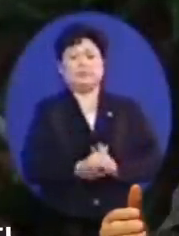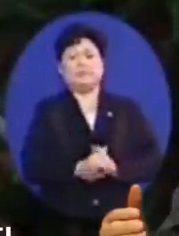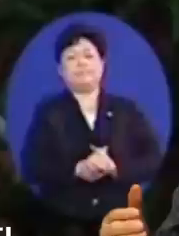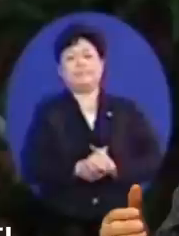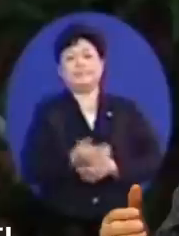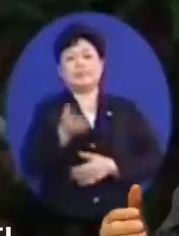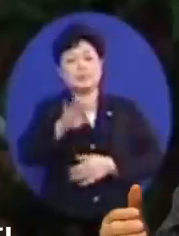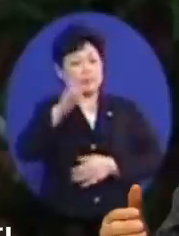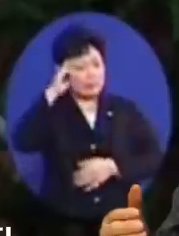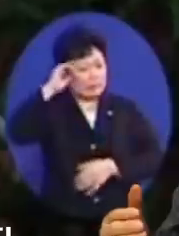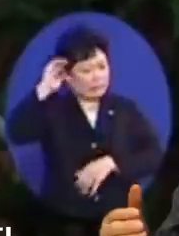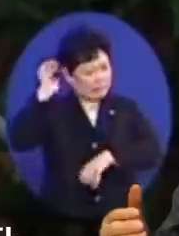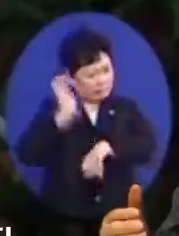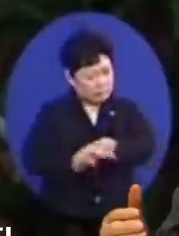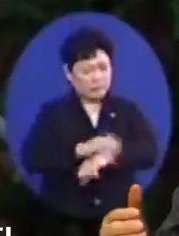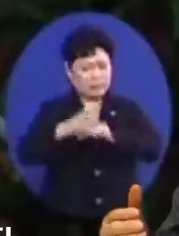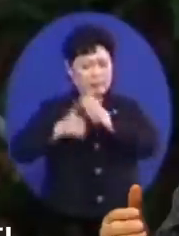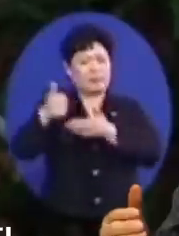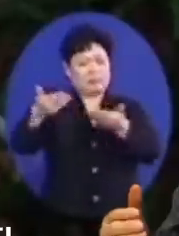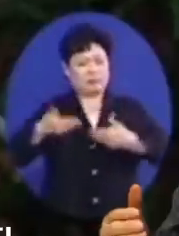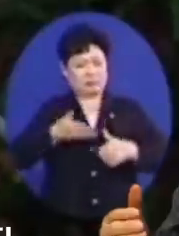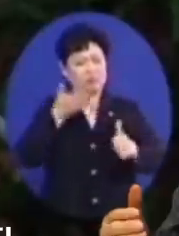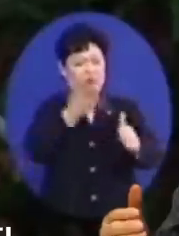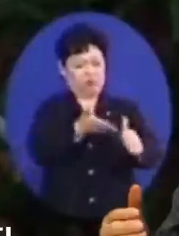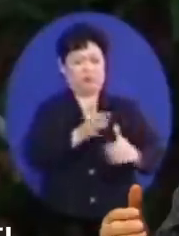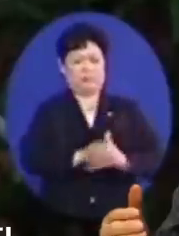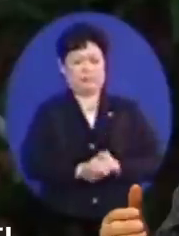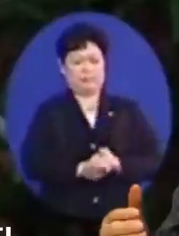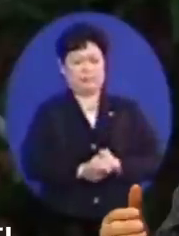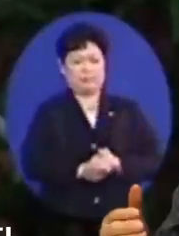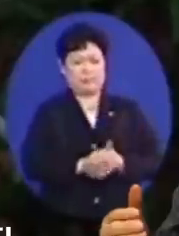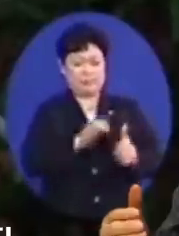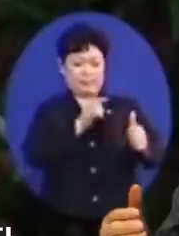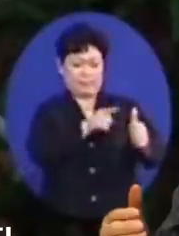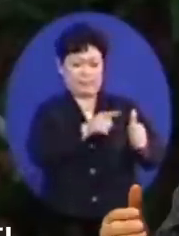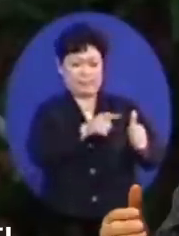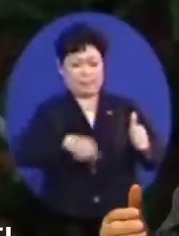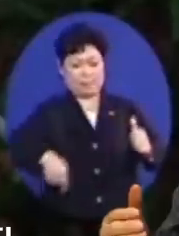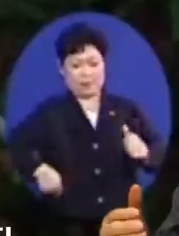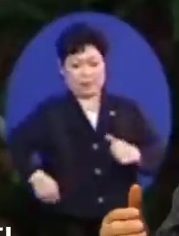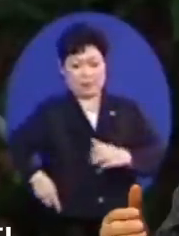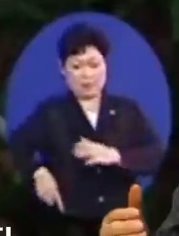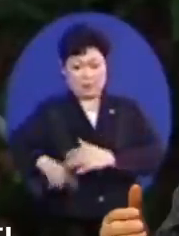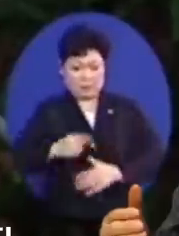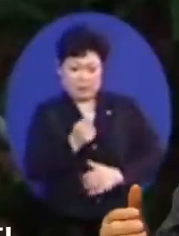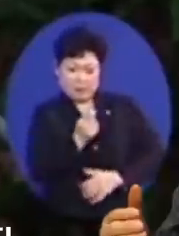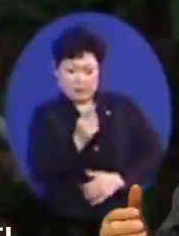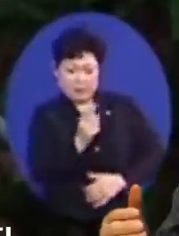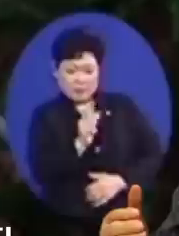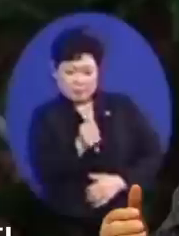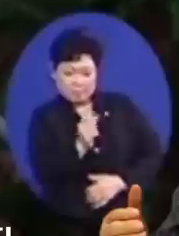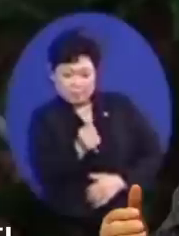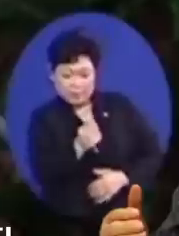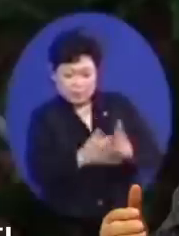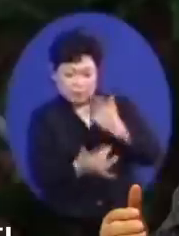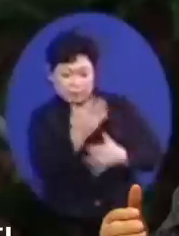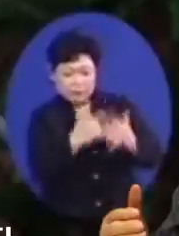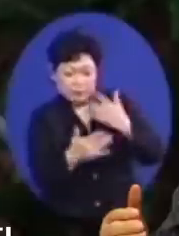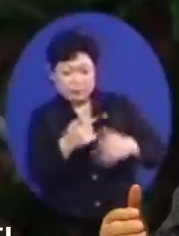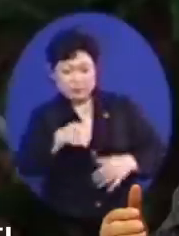그런데 지혜를 하나님이 주셨습니다. 그가 포켓에서 라이터를 끄집어내어서 불을 켜서 자기